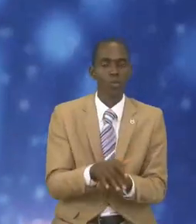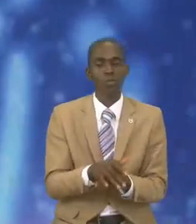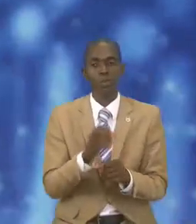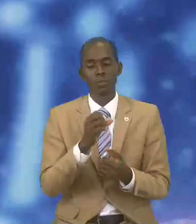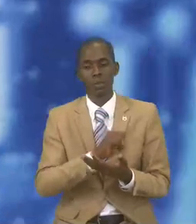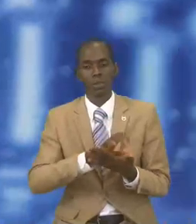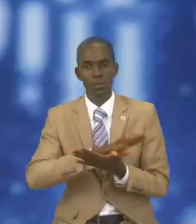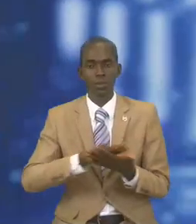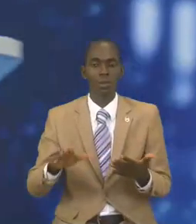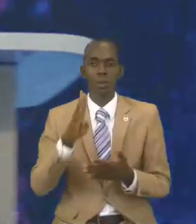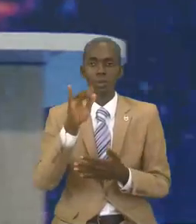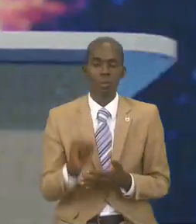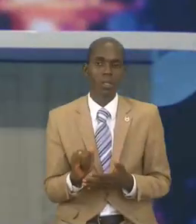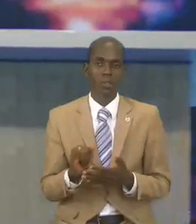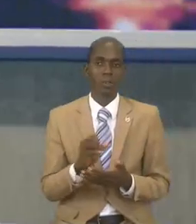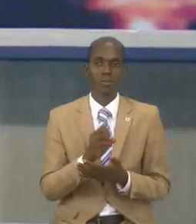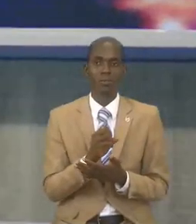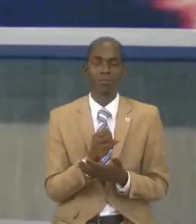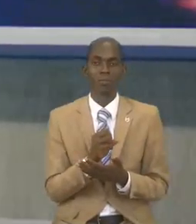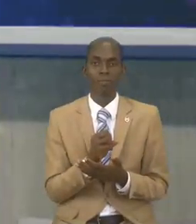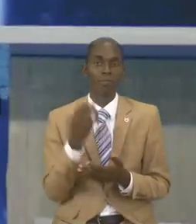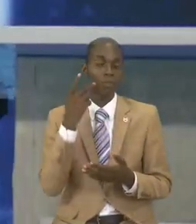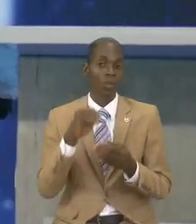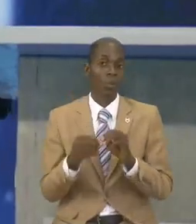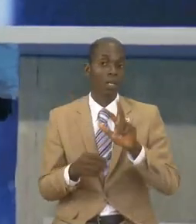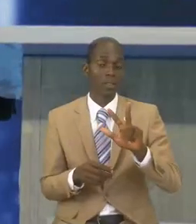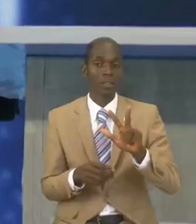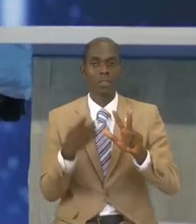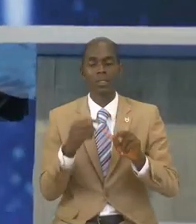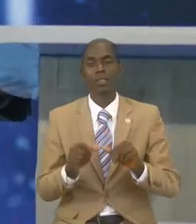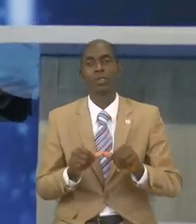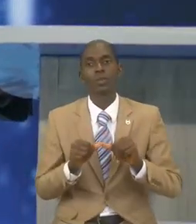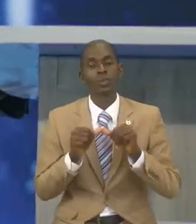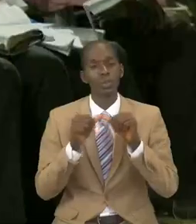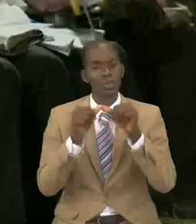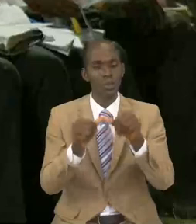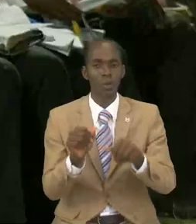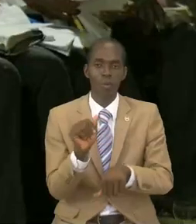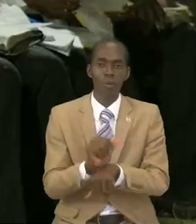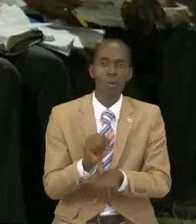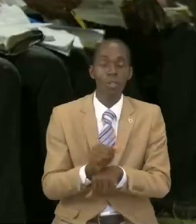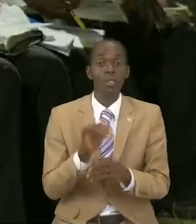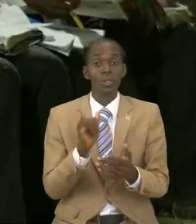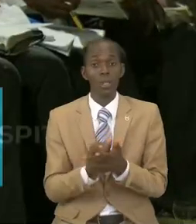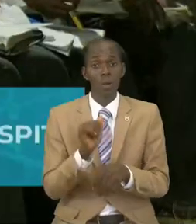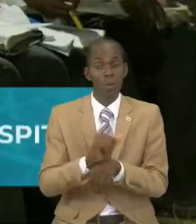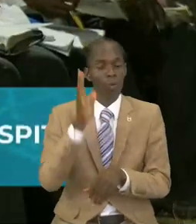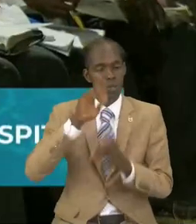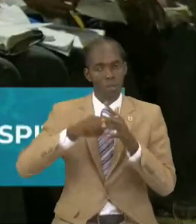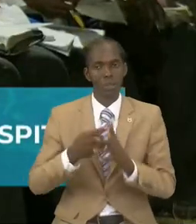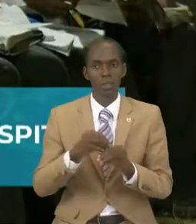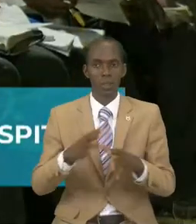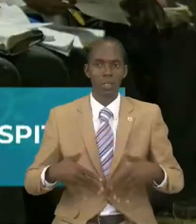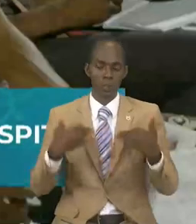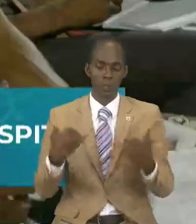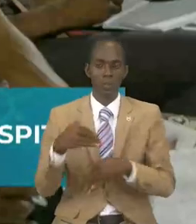par l'Écriture autoritaire. Troisième point. Les exploits continuels des saints. Cet exploit va